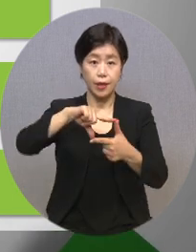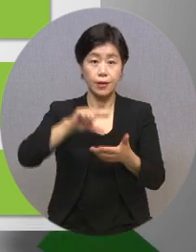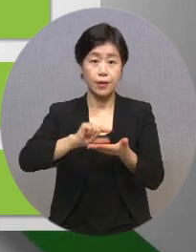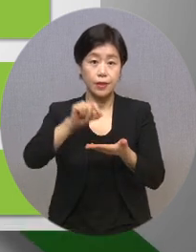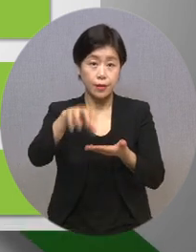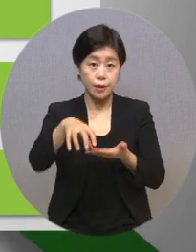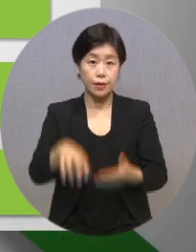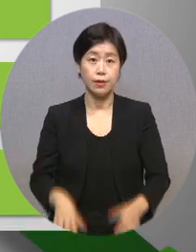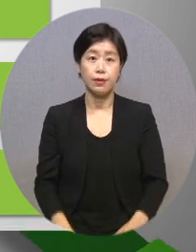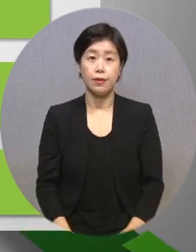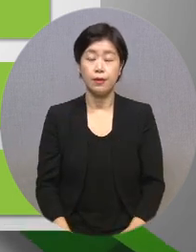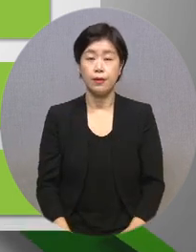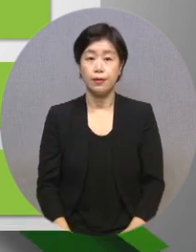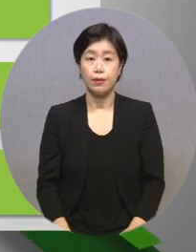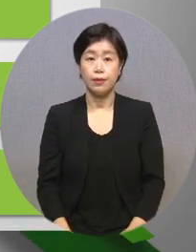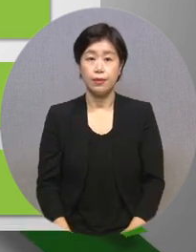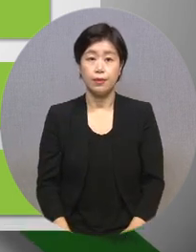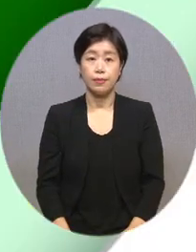경남지사입니다.